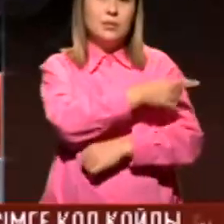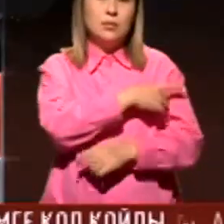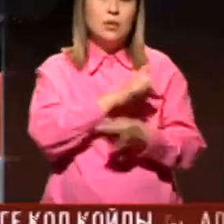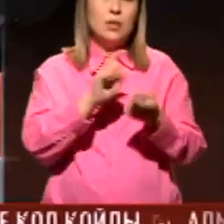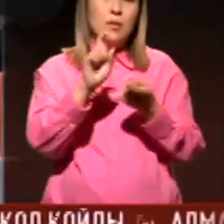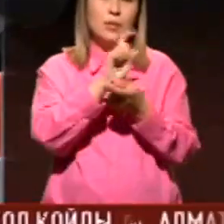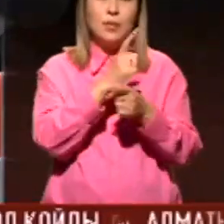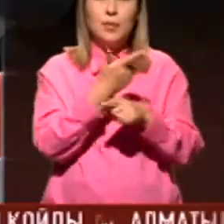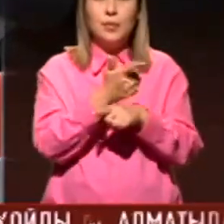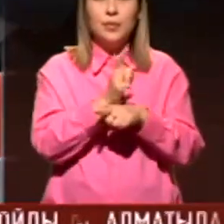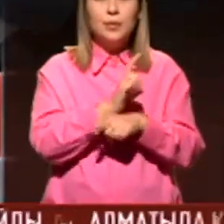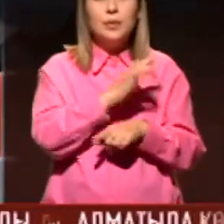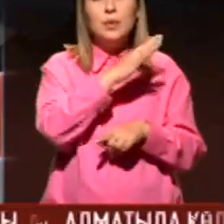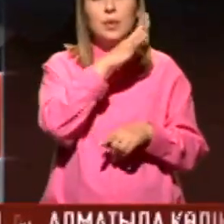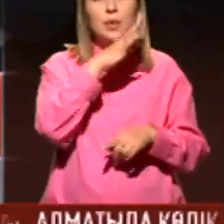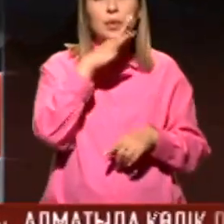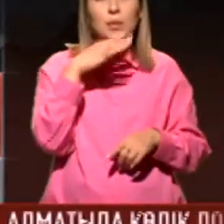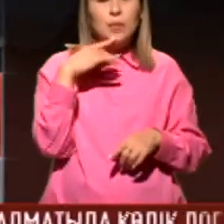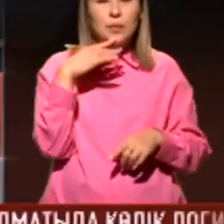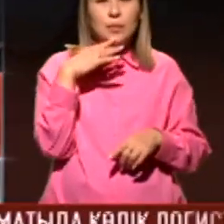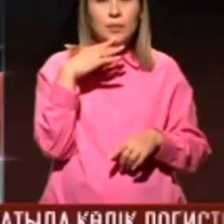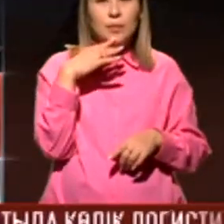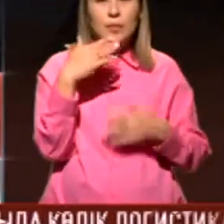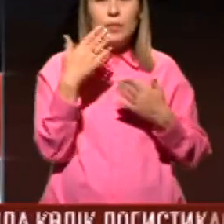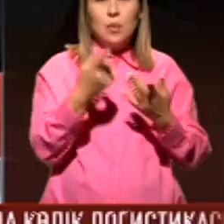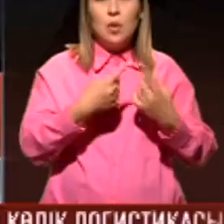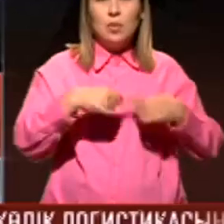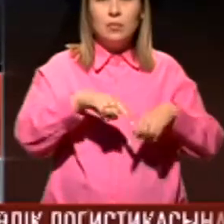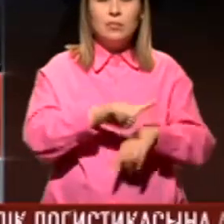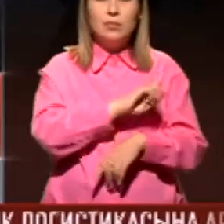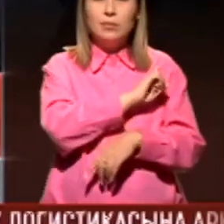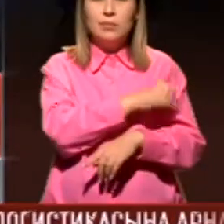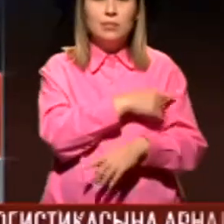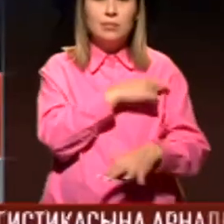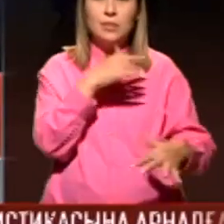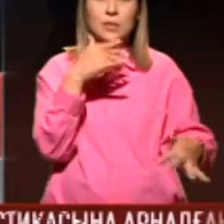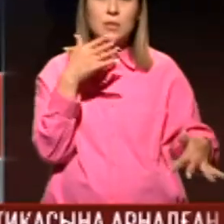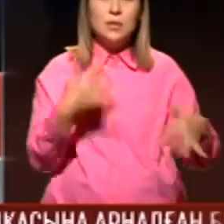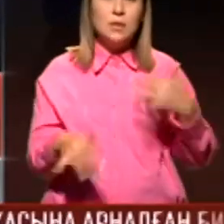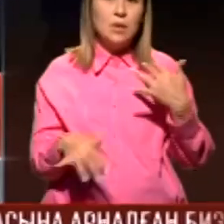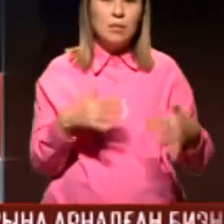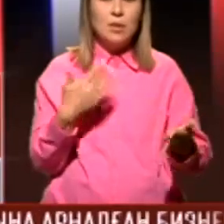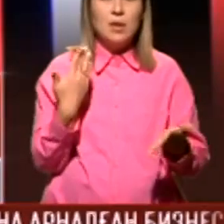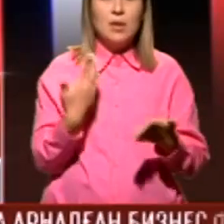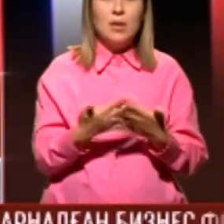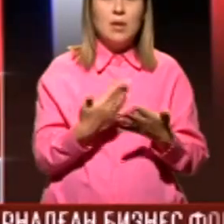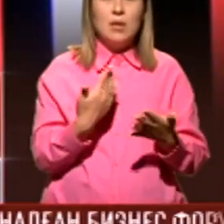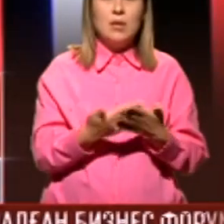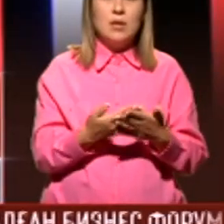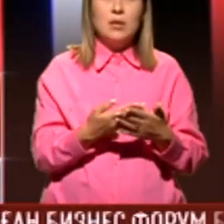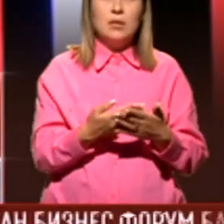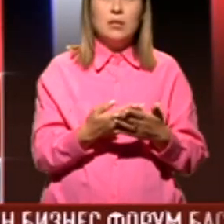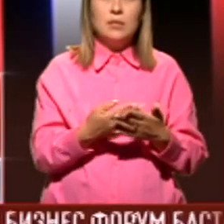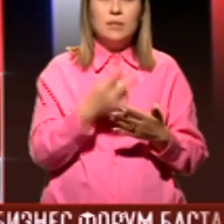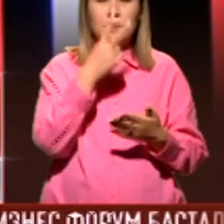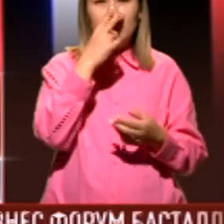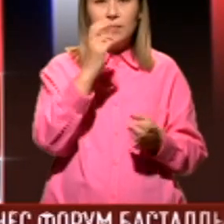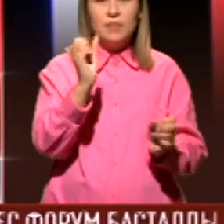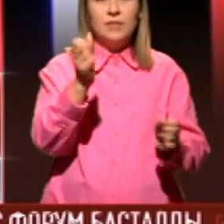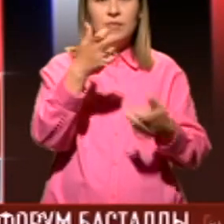әңгіме өте көп. Бұл ұйымның қауқары тым әлсіз. Иә, мысалға жарқысын шығарып қойыңыздар LED